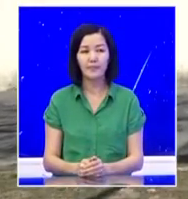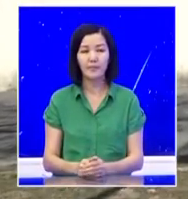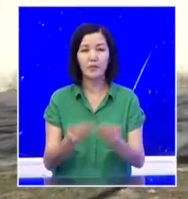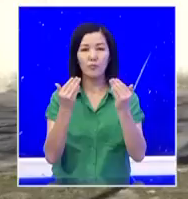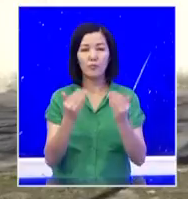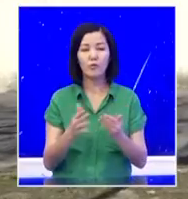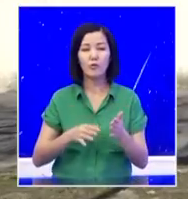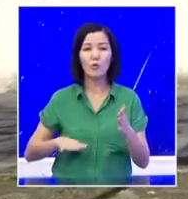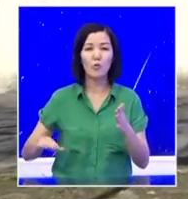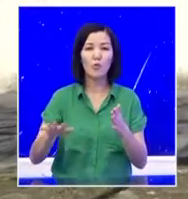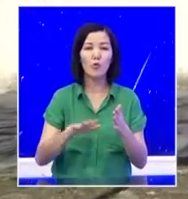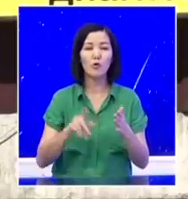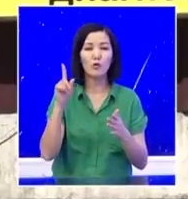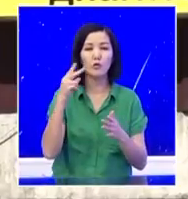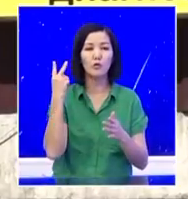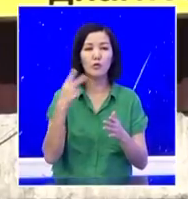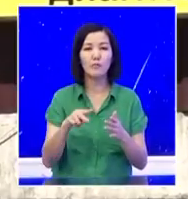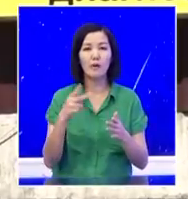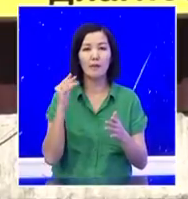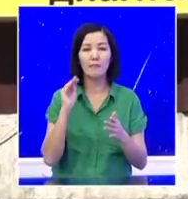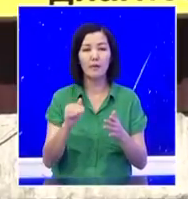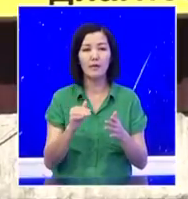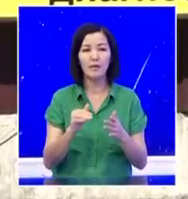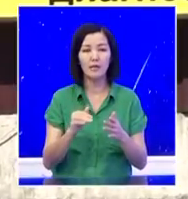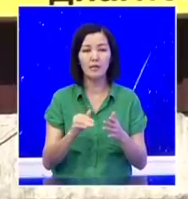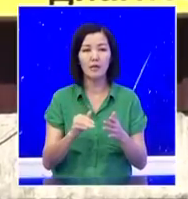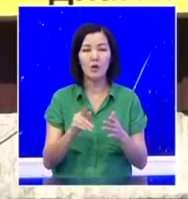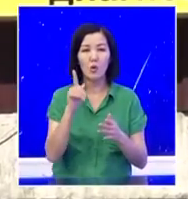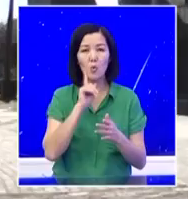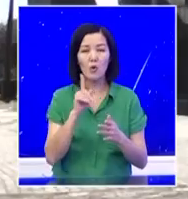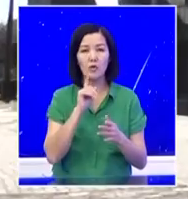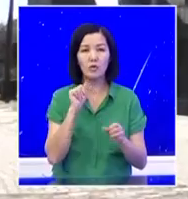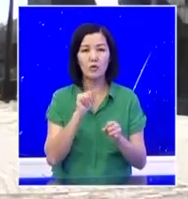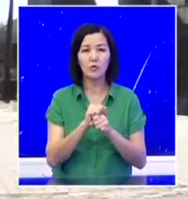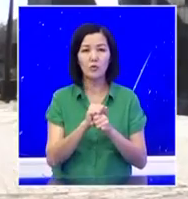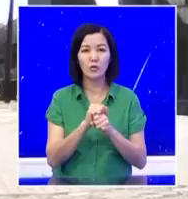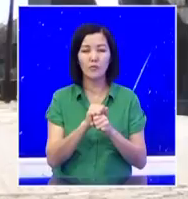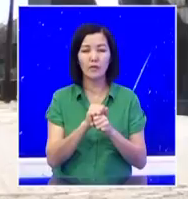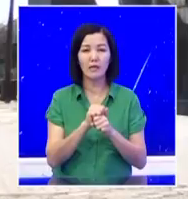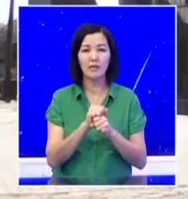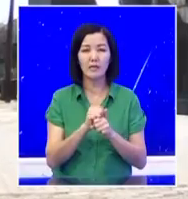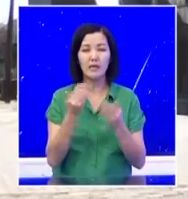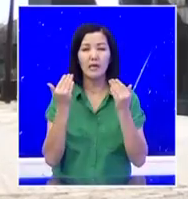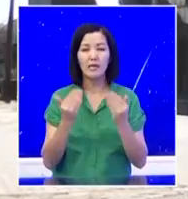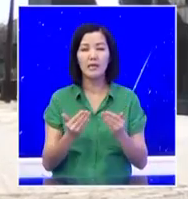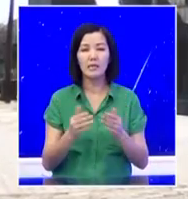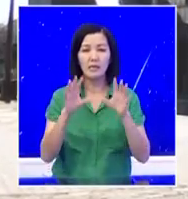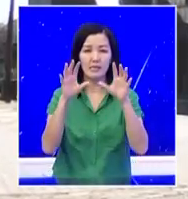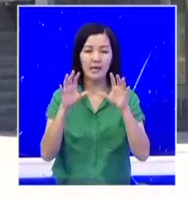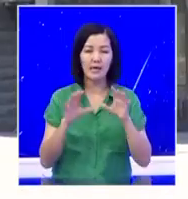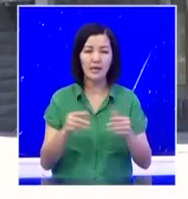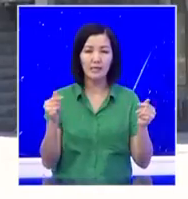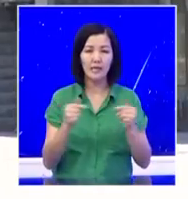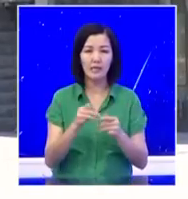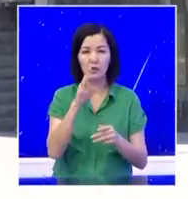Бүгінде өңір аумағында 120 мыңнан астам кәсіпкер бар. Жұмыстары уақытша тоқтап, қызметкерлерін демалысқа жібергендер енді заңға сәйкес